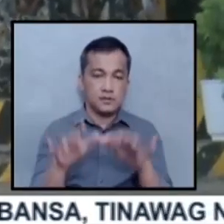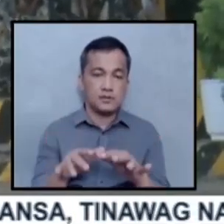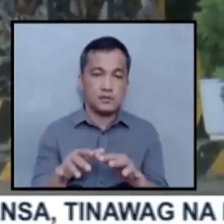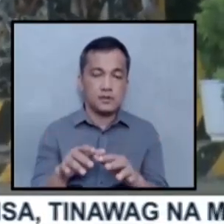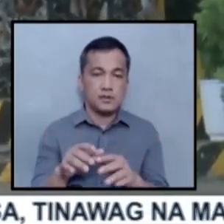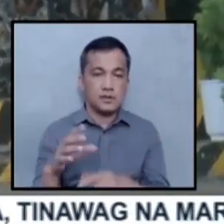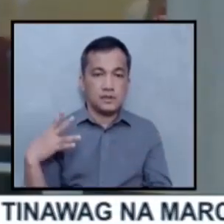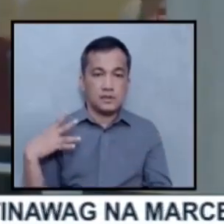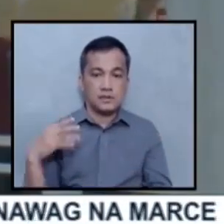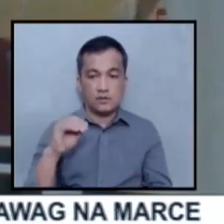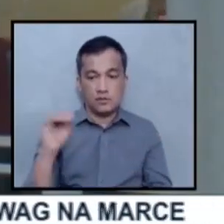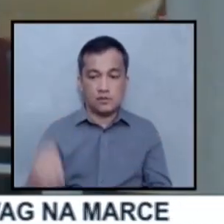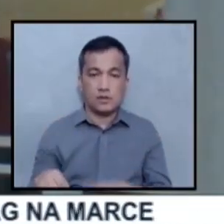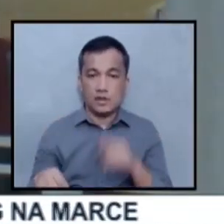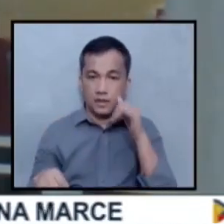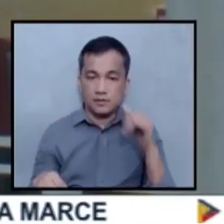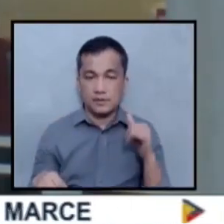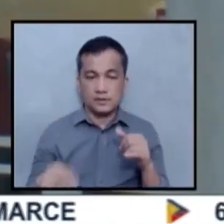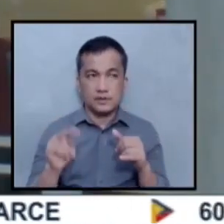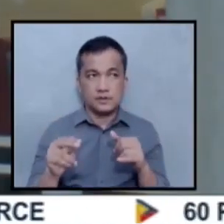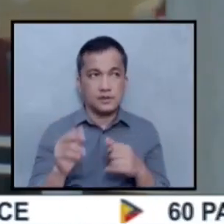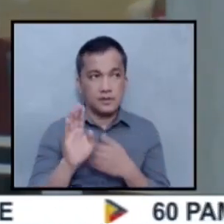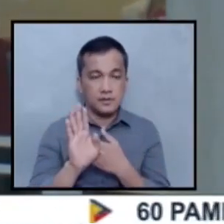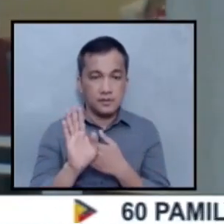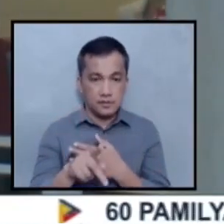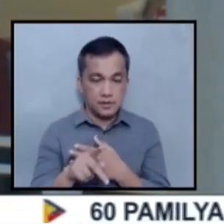kahapon, kaya kailangan agad makabalik ng mga bus